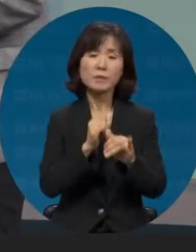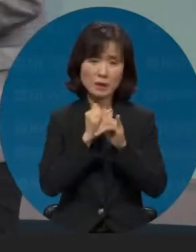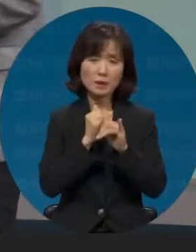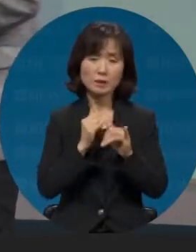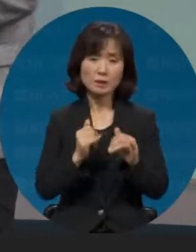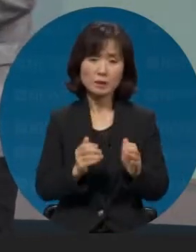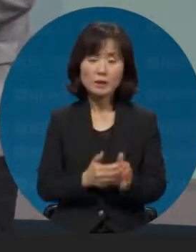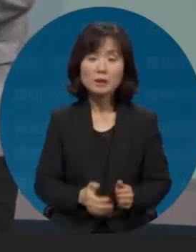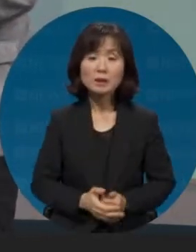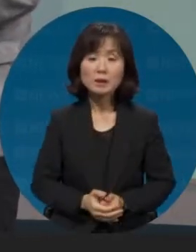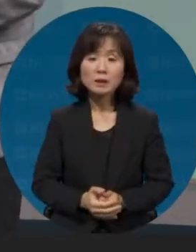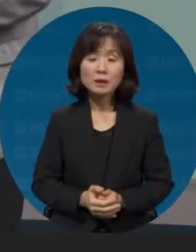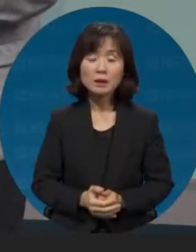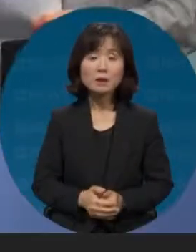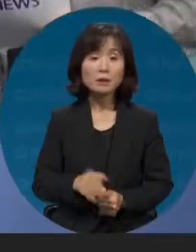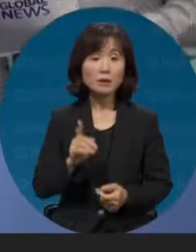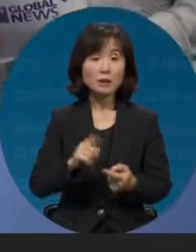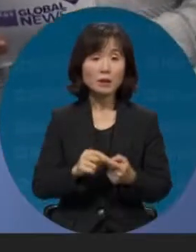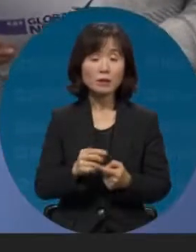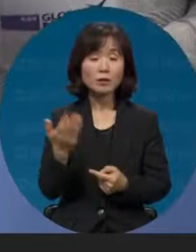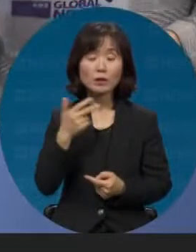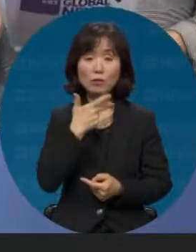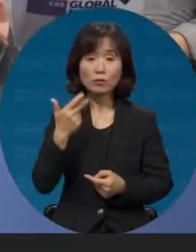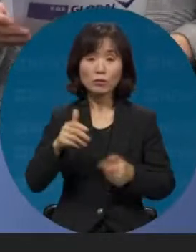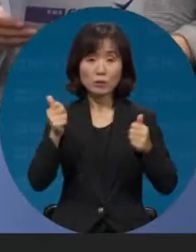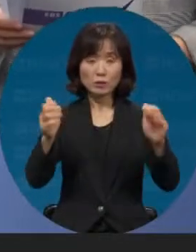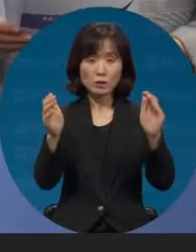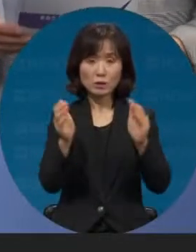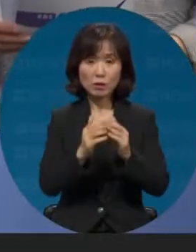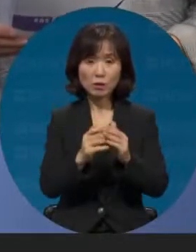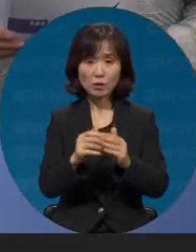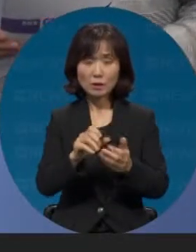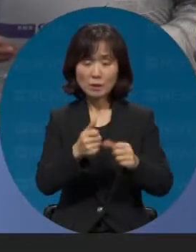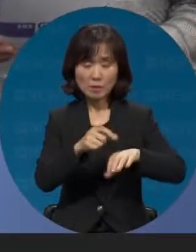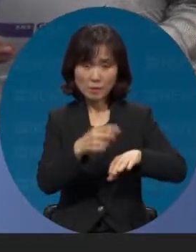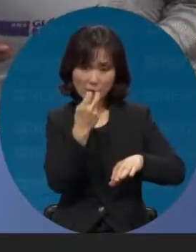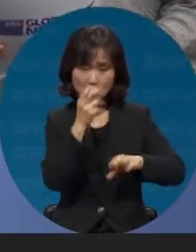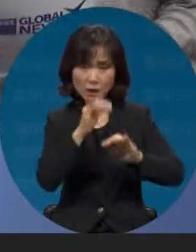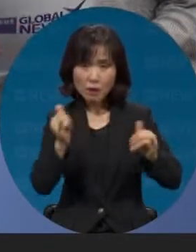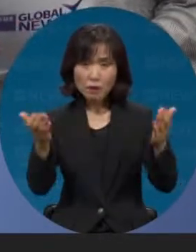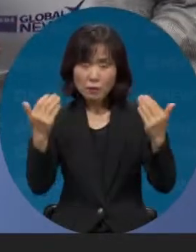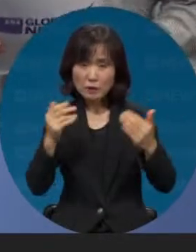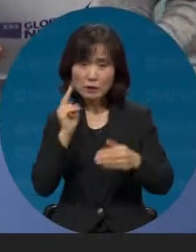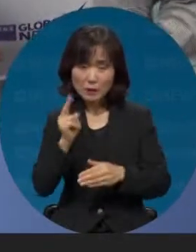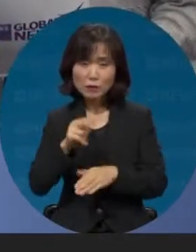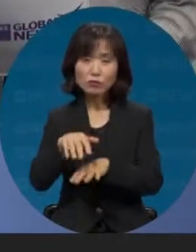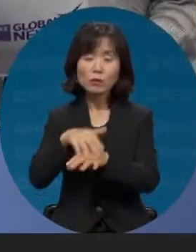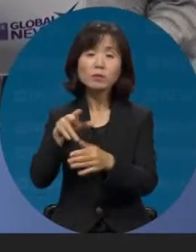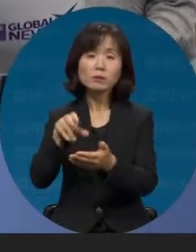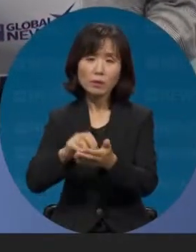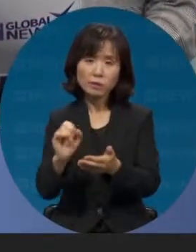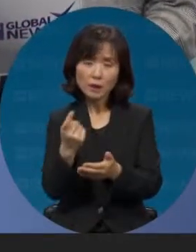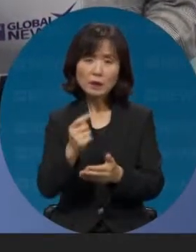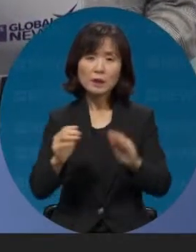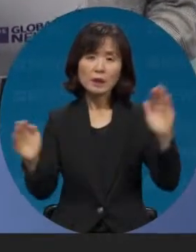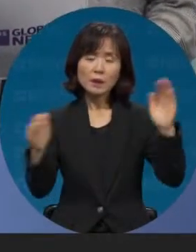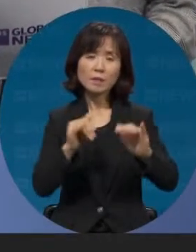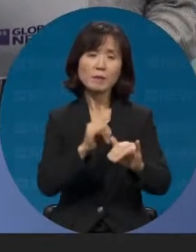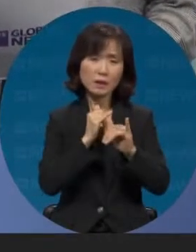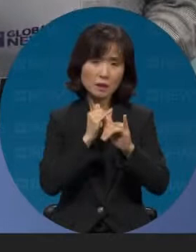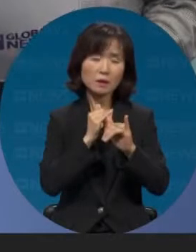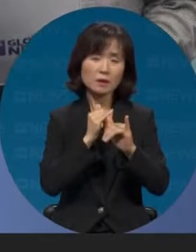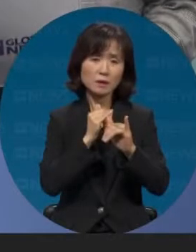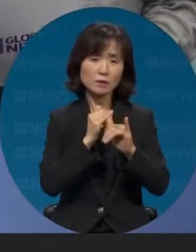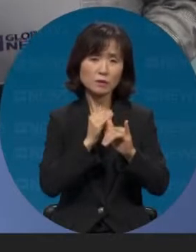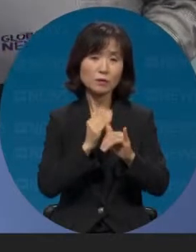했습니다 어 이에 대해 최근 영국 법정에서 검시관이 학교에 심각하고 구조적인 문제로 학생이 그 극단 선택을